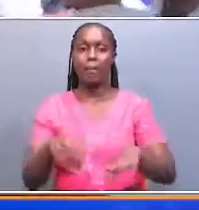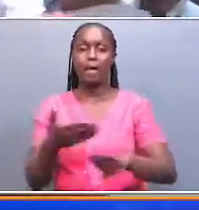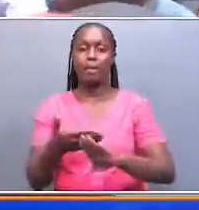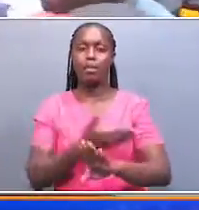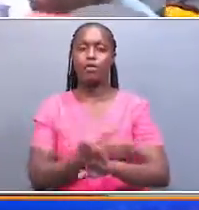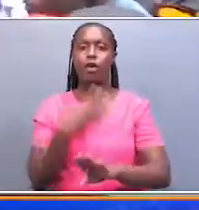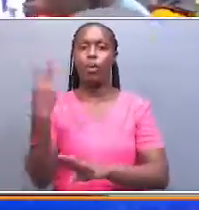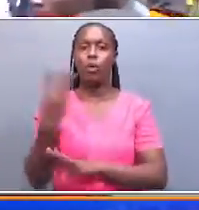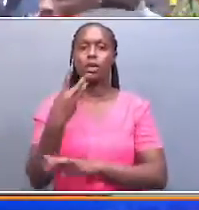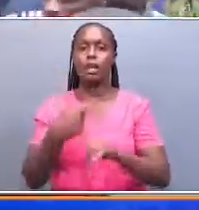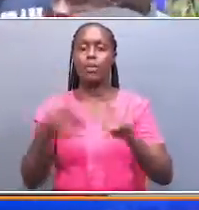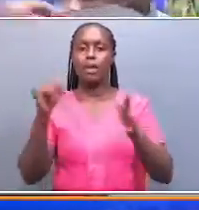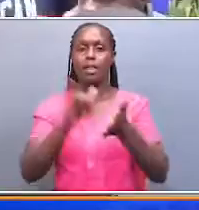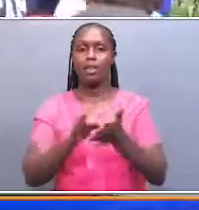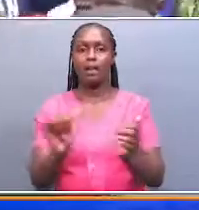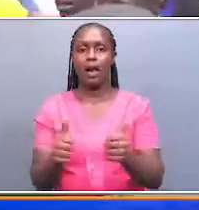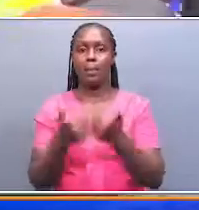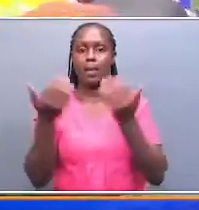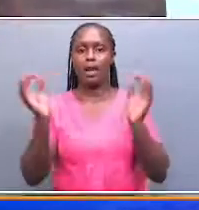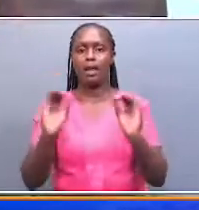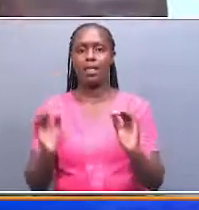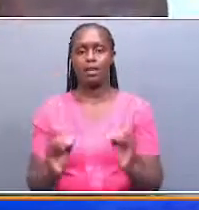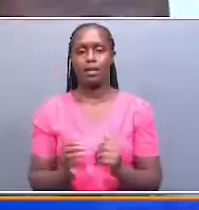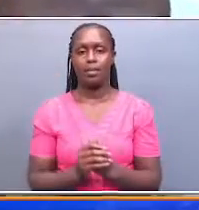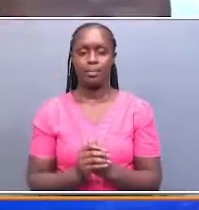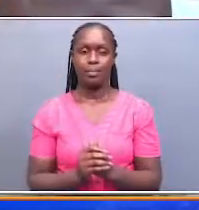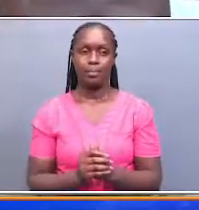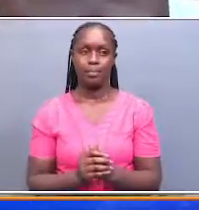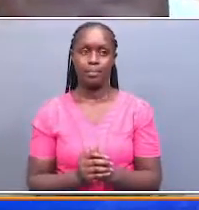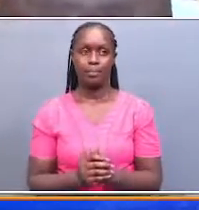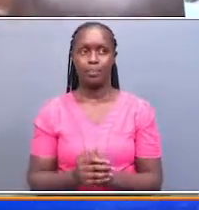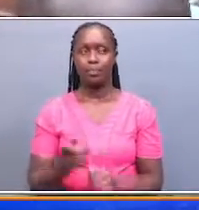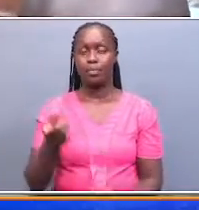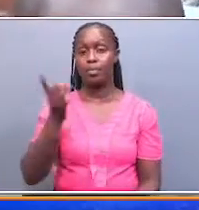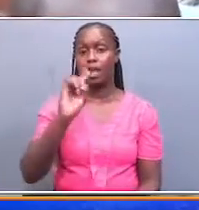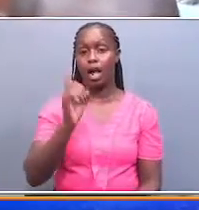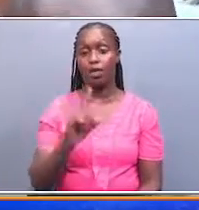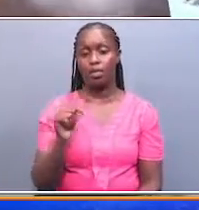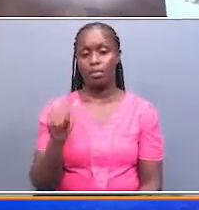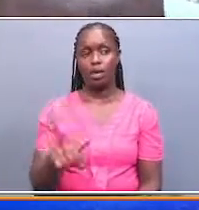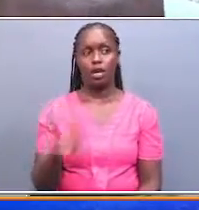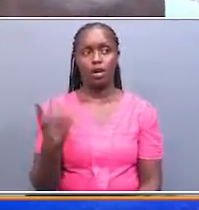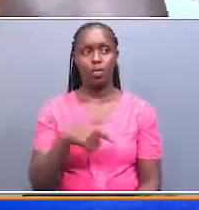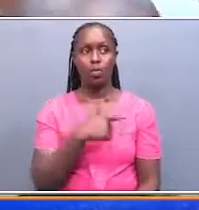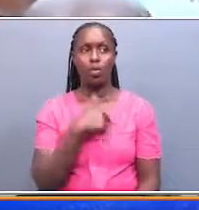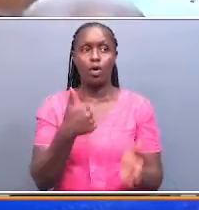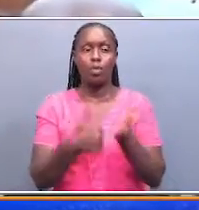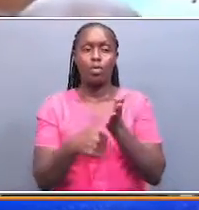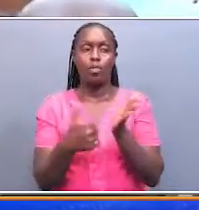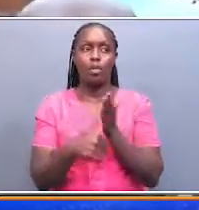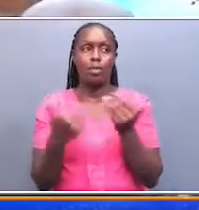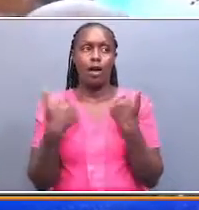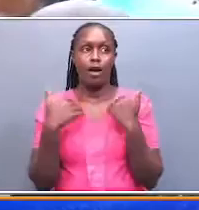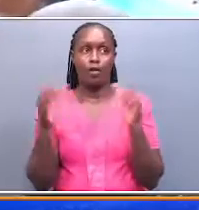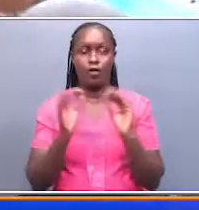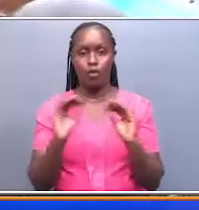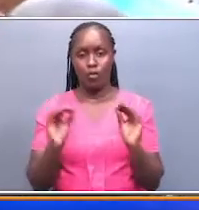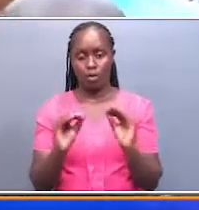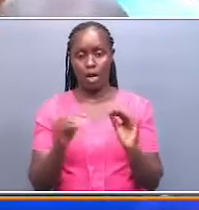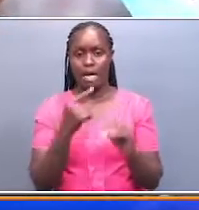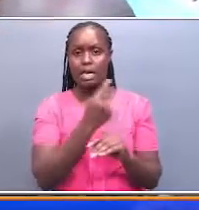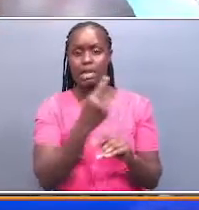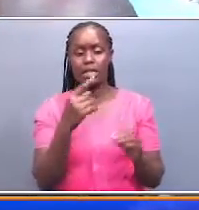Wednesday, but that has not yet been achieved. Hapa Nairobi, sisi hatuna shida kila chama isimamishe